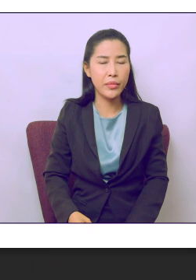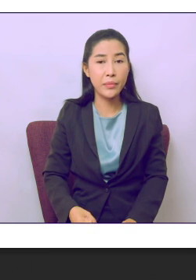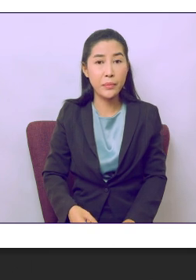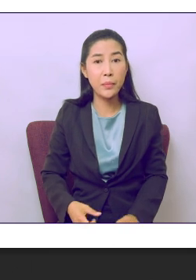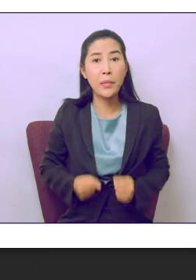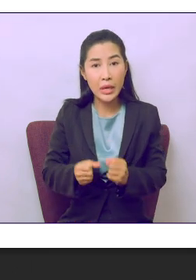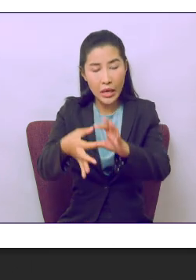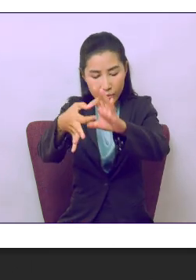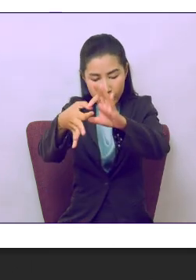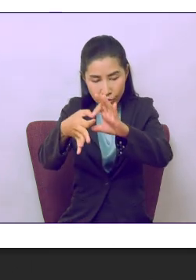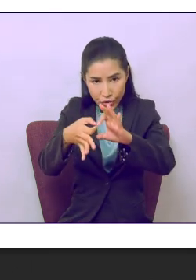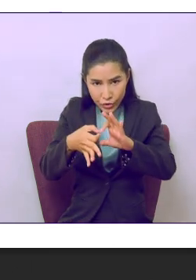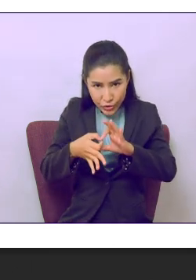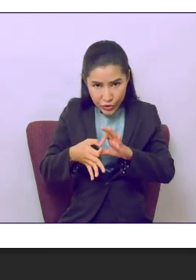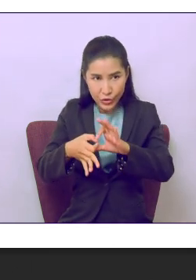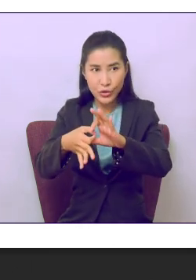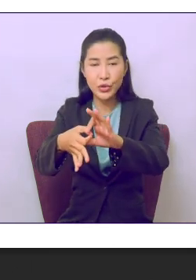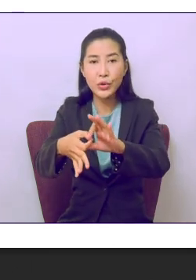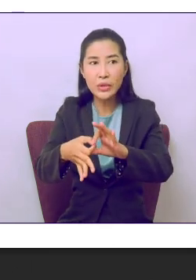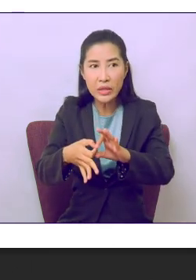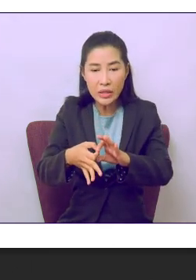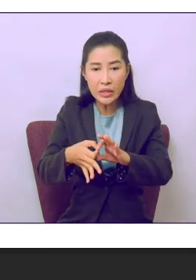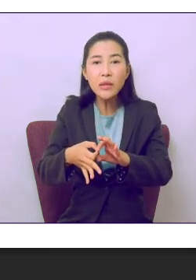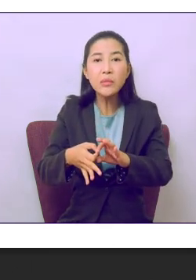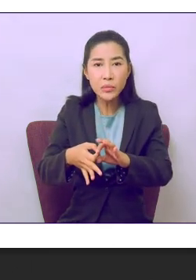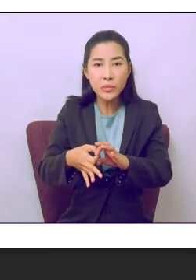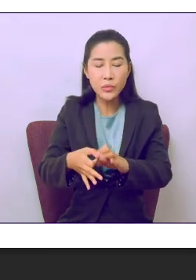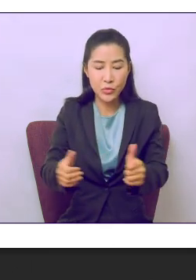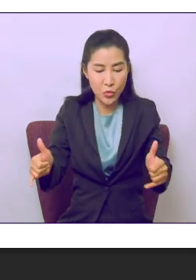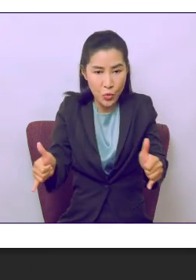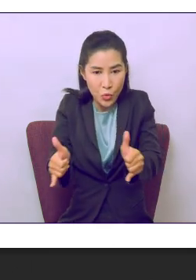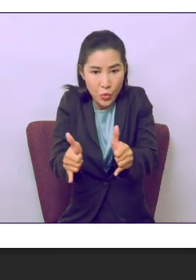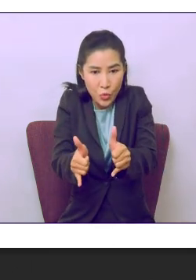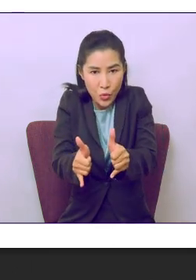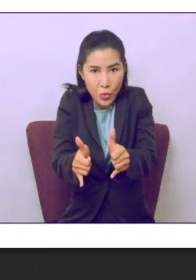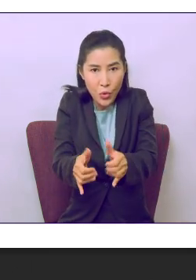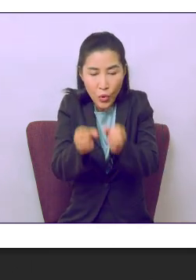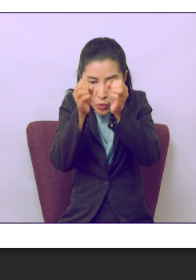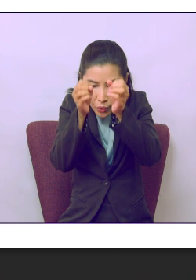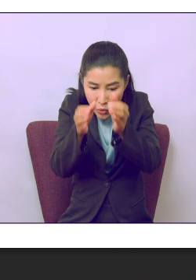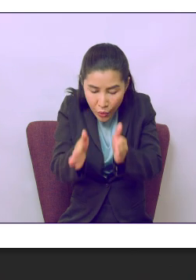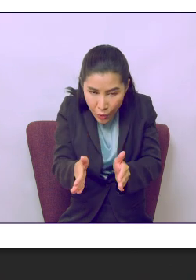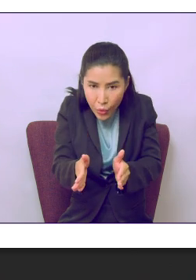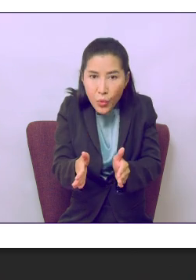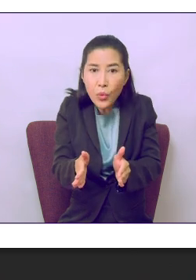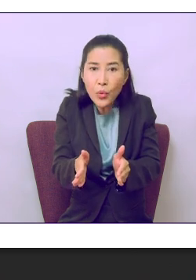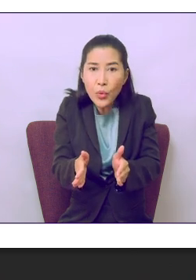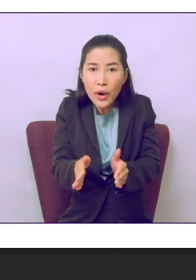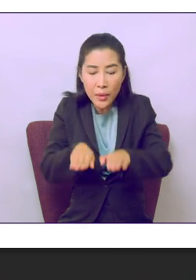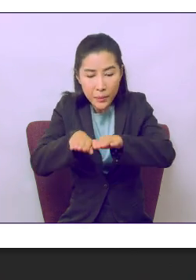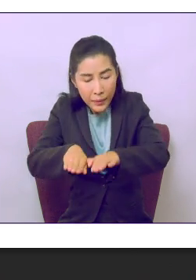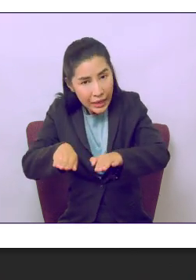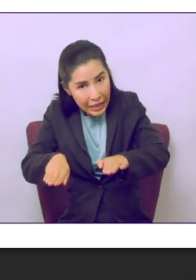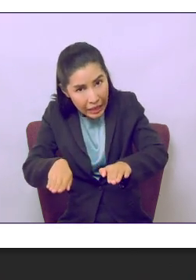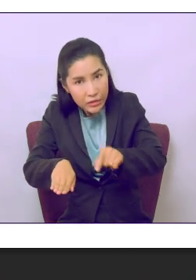เชื่อมต่อนะครับกับคู่นะคู่นะครับระหว่างคุณครูระหว่างคุณพ่อคุณแม่กับน้องๆนะ